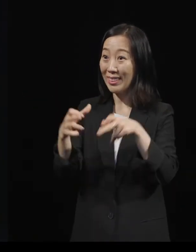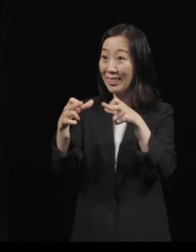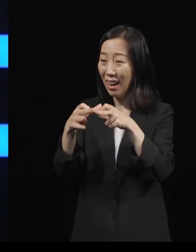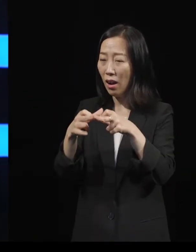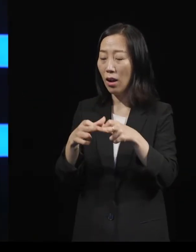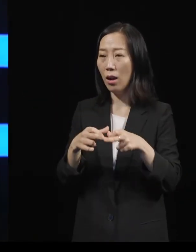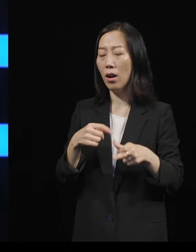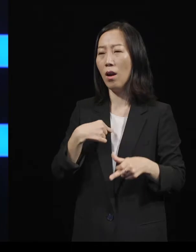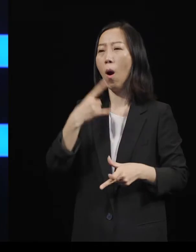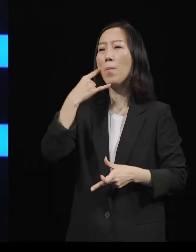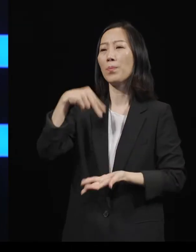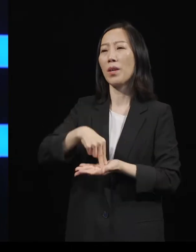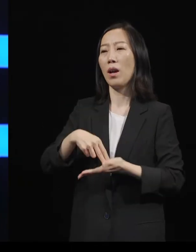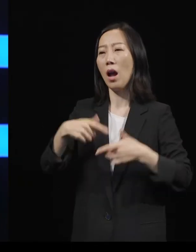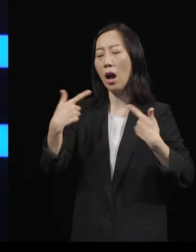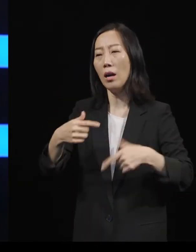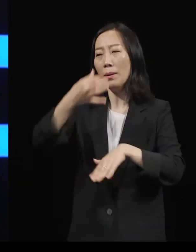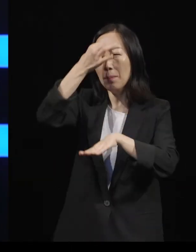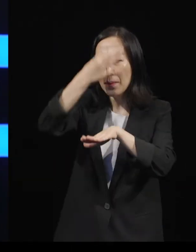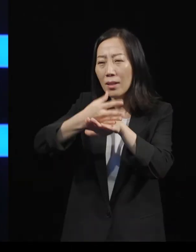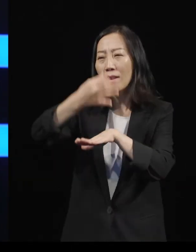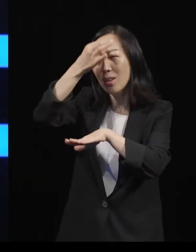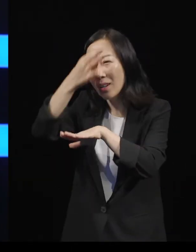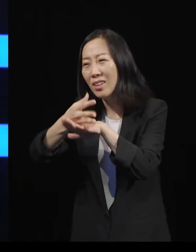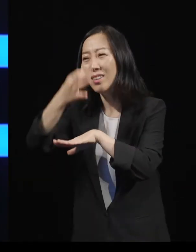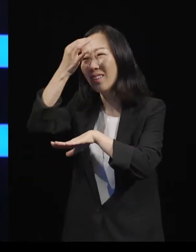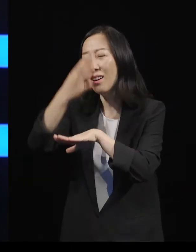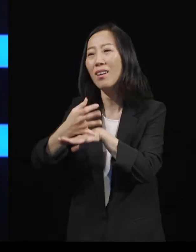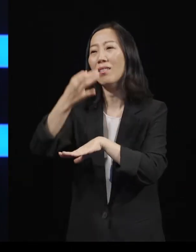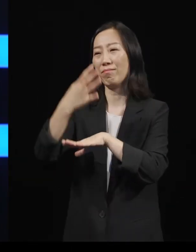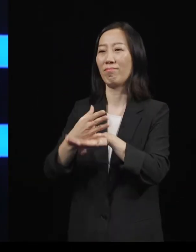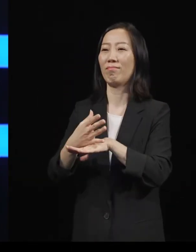저는 항상 죄송할 수밖에 없습니다.